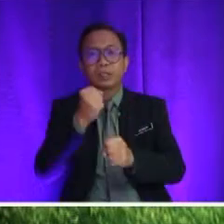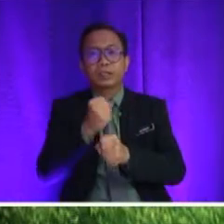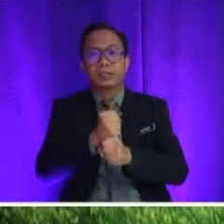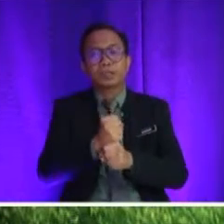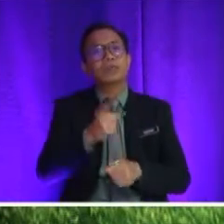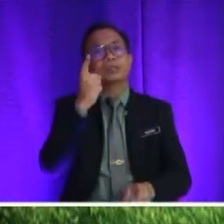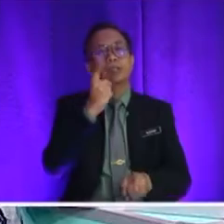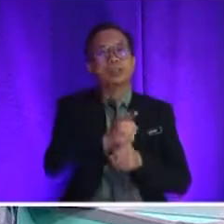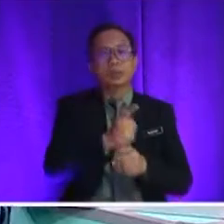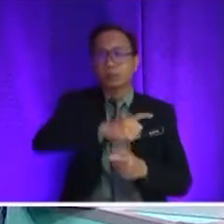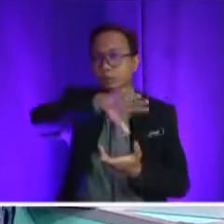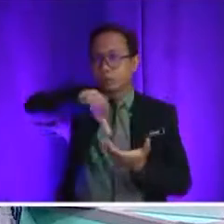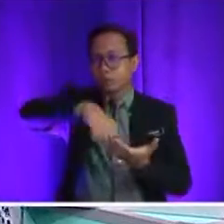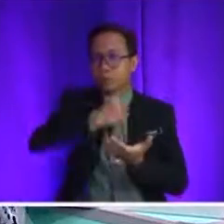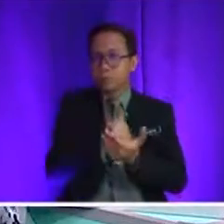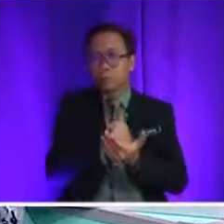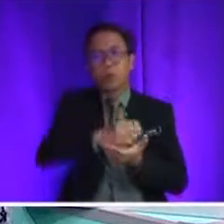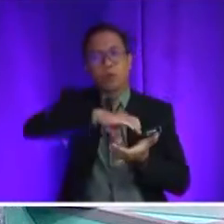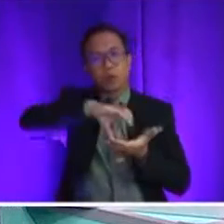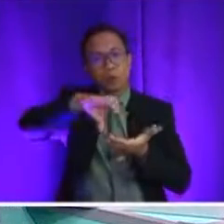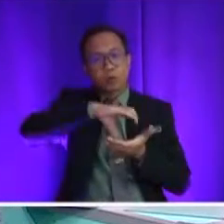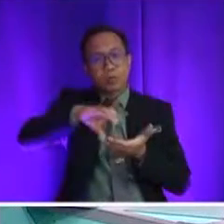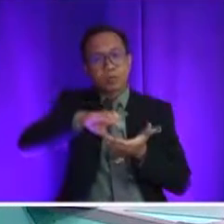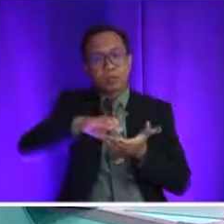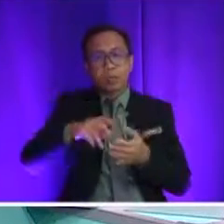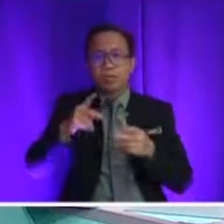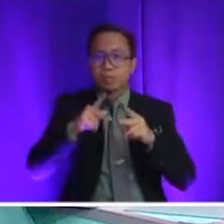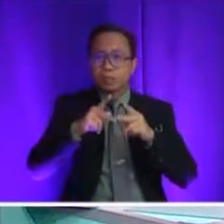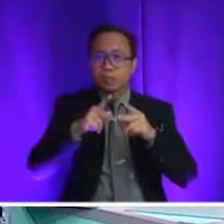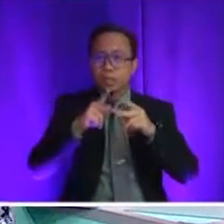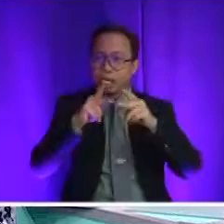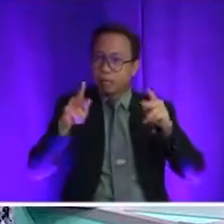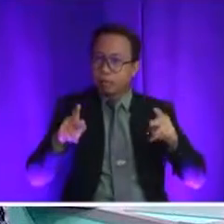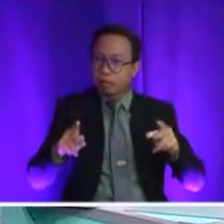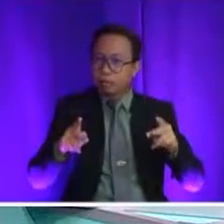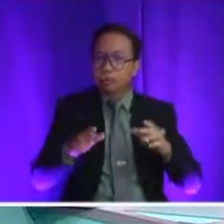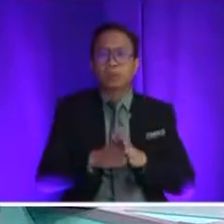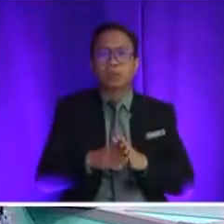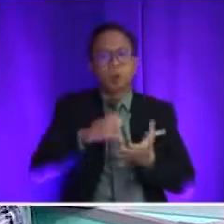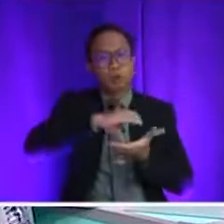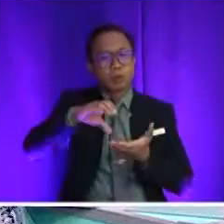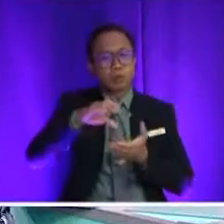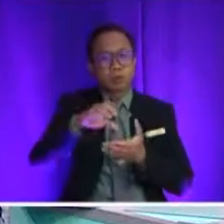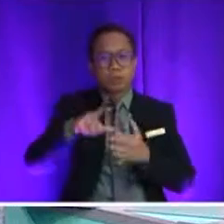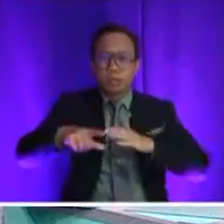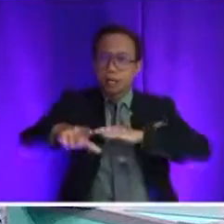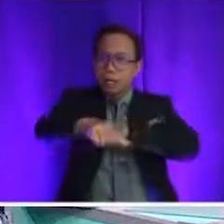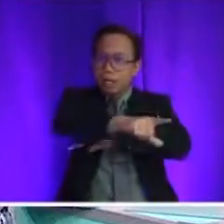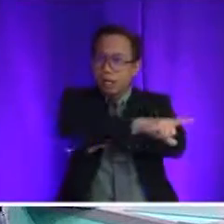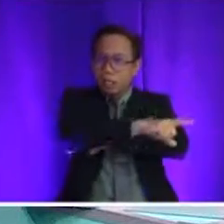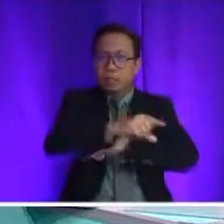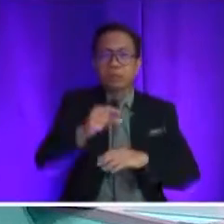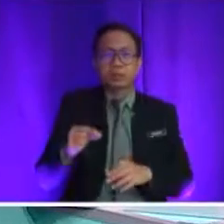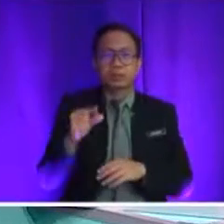tepat sekali Safika kominis merusakkan kilang Agatha merusakkan ladang getah merusakkan